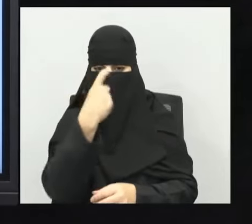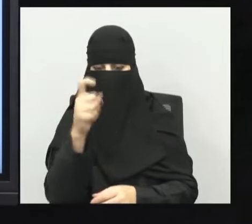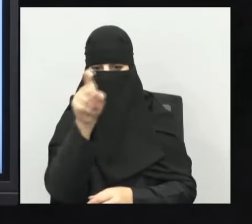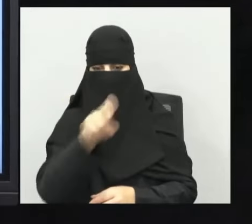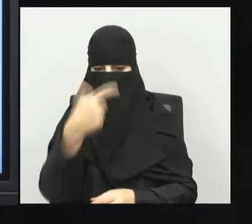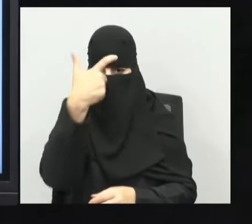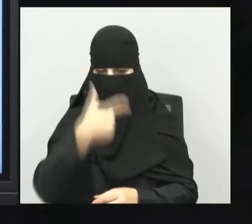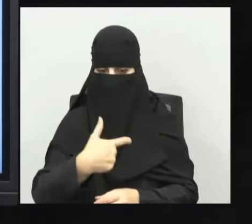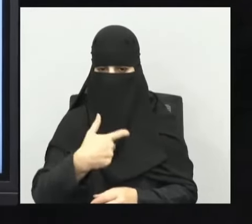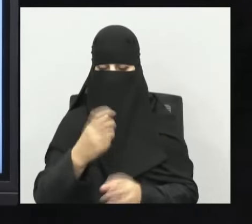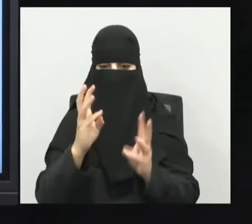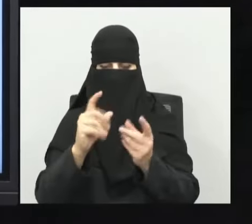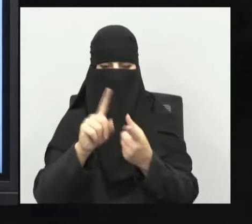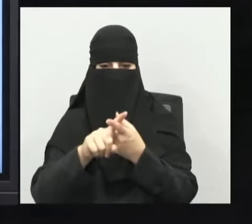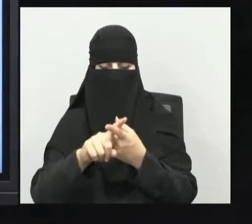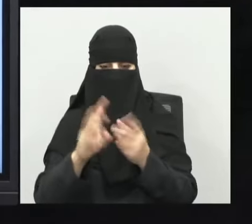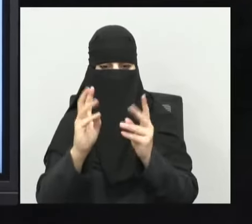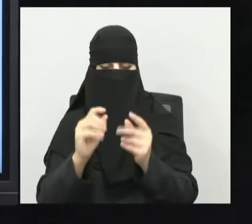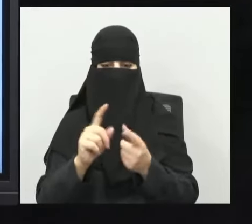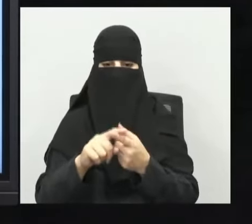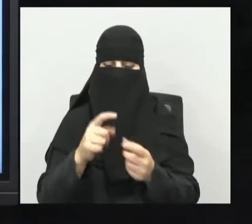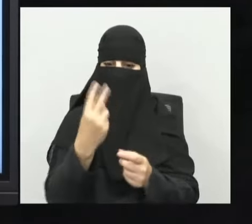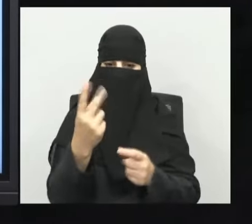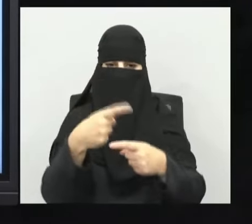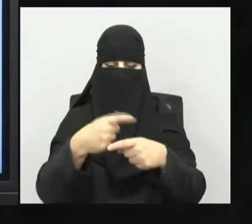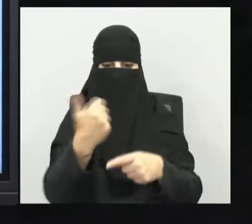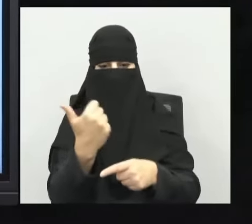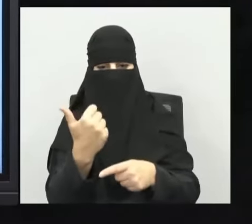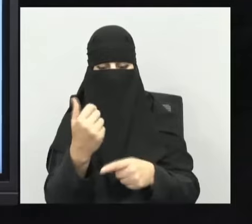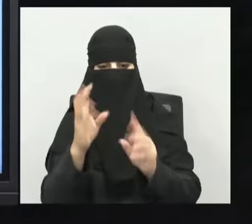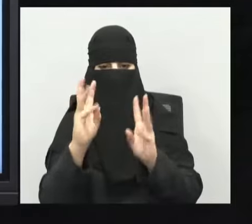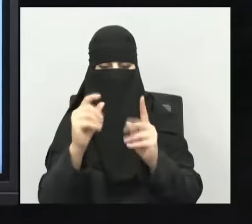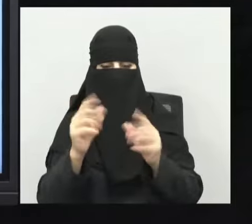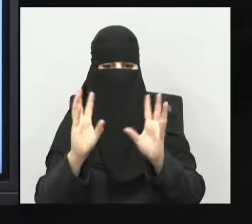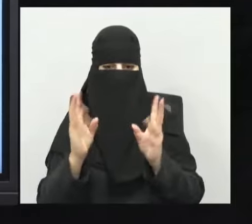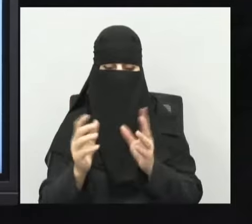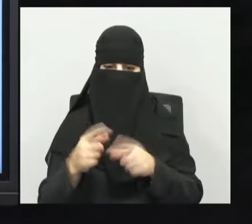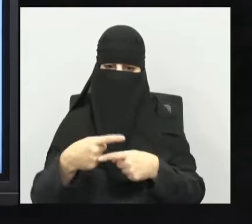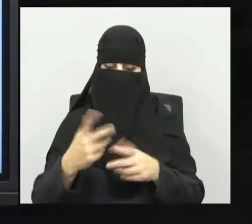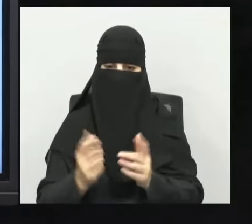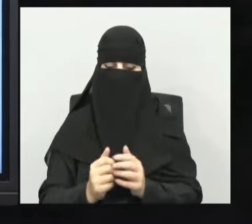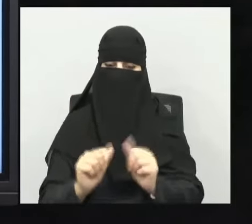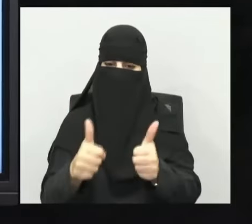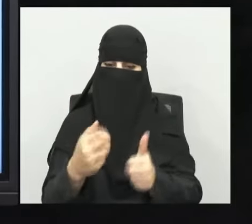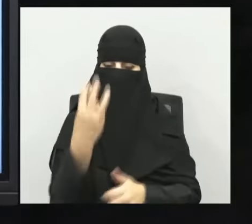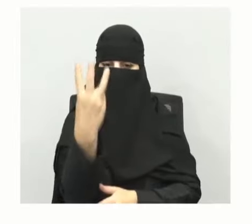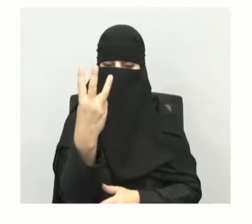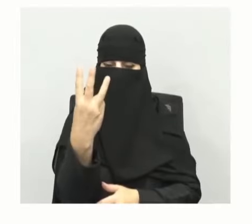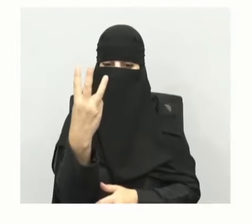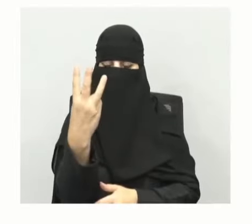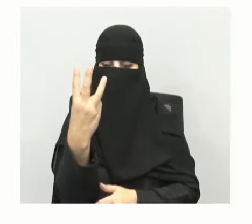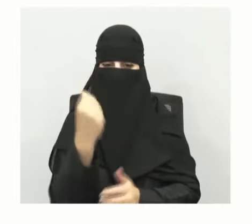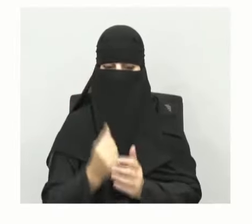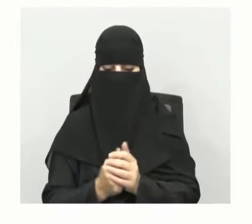سؤال ما هو العدد اللي اضربه في اثنين يكون الناتج سته صح ولا لا كم هو العدد يا مبدعين ثلاثه بارك الله